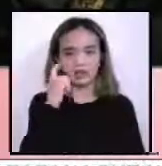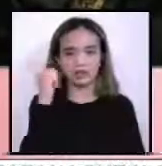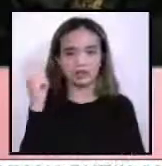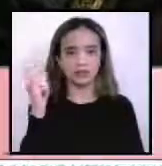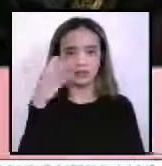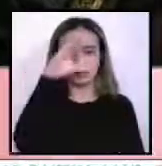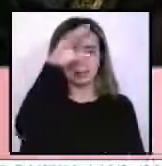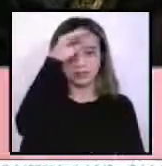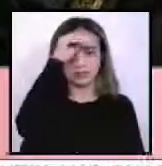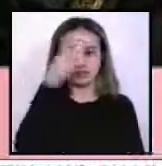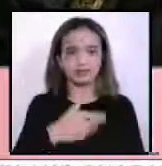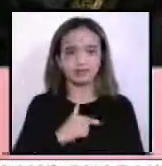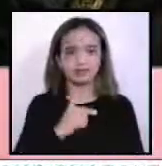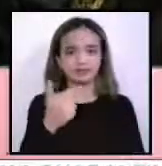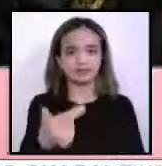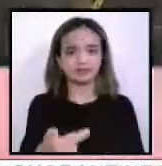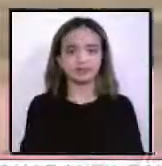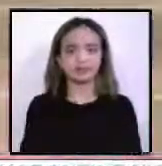ahead, boys!